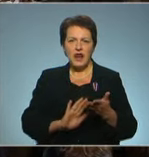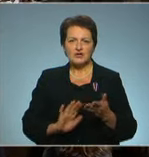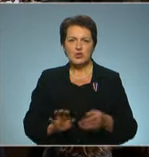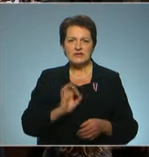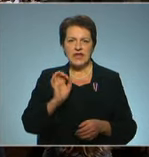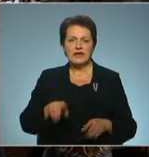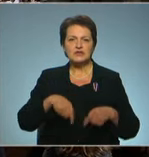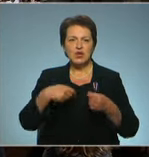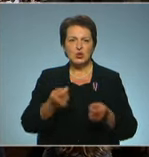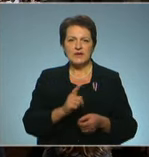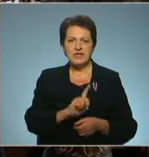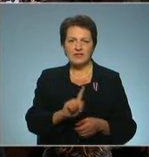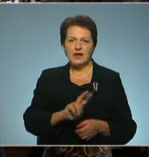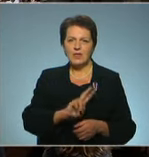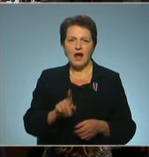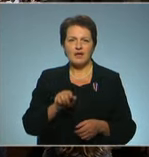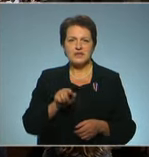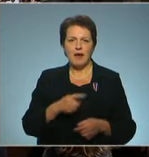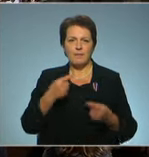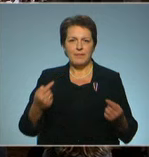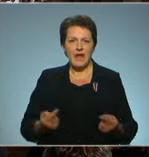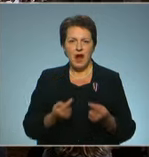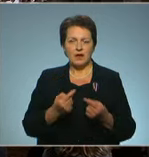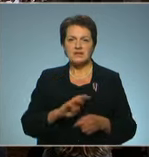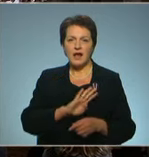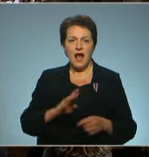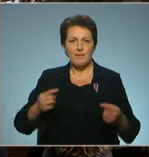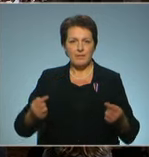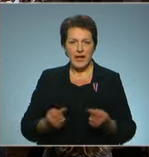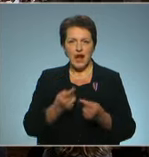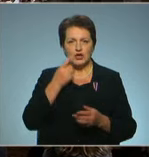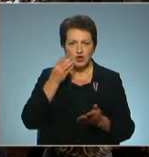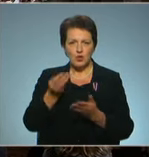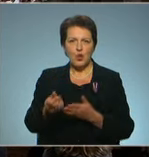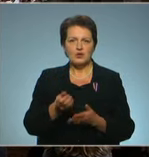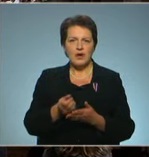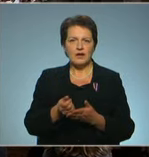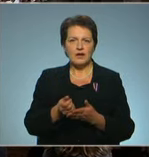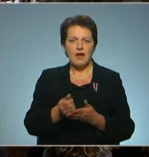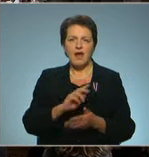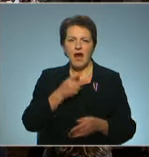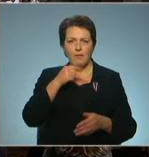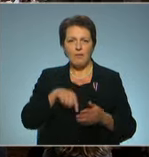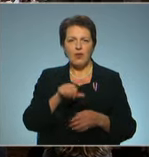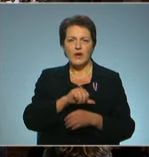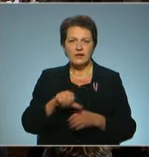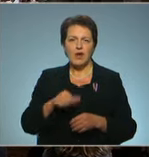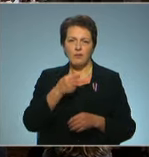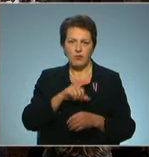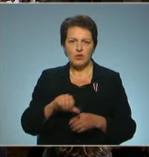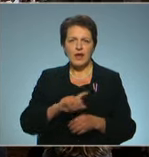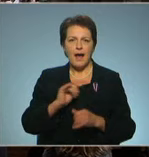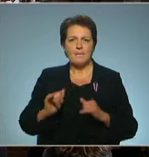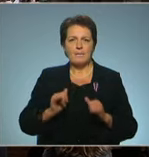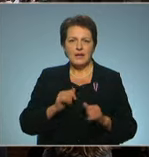dos ikvienam, kas tam pienākas. Kam pienākas nodokļi, nodokļus, kam muita, muitu, kam bība,